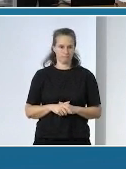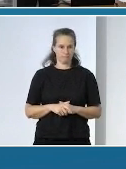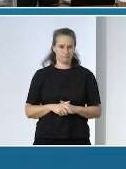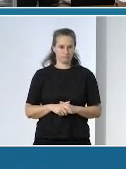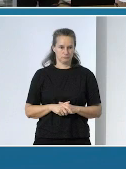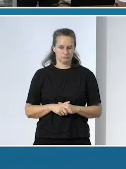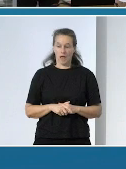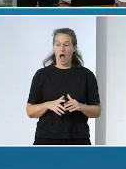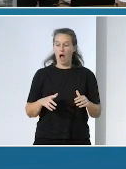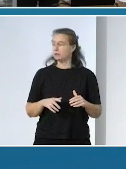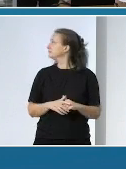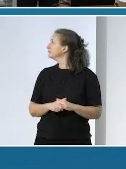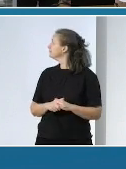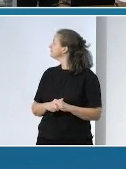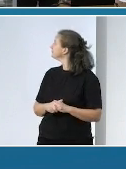Voilà.